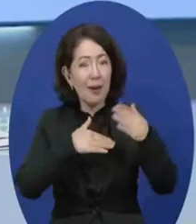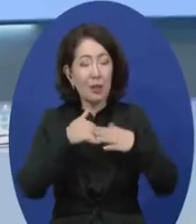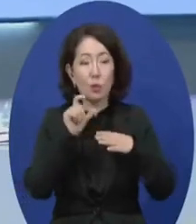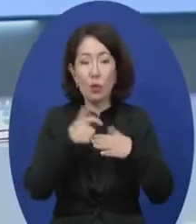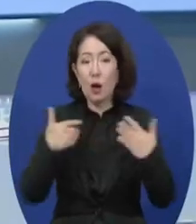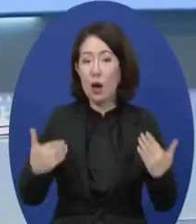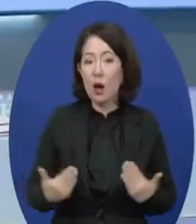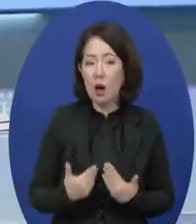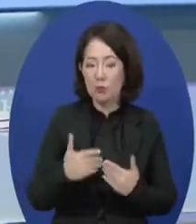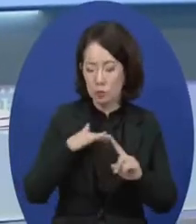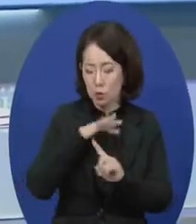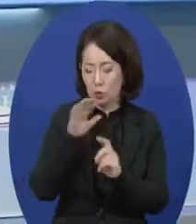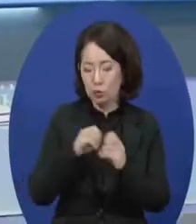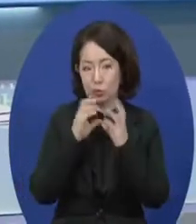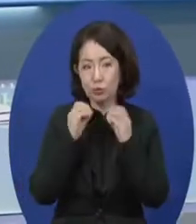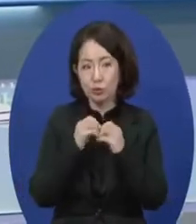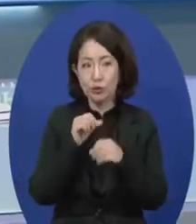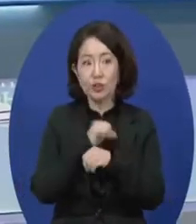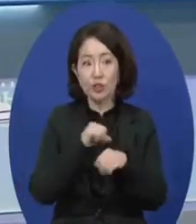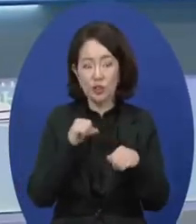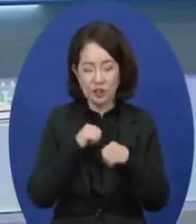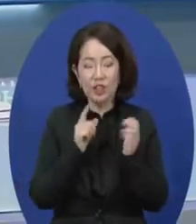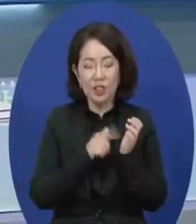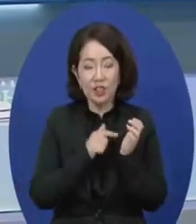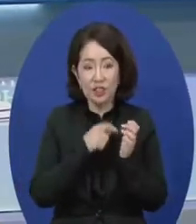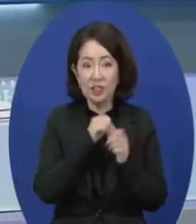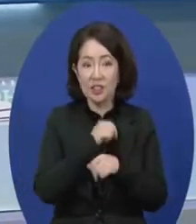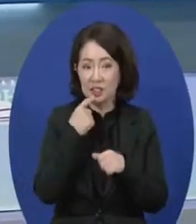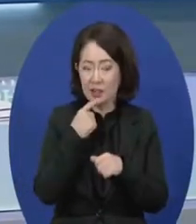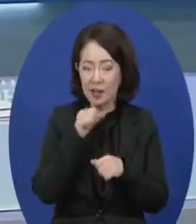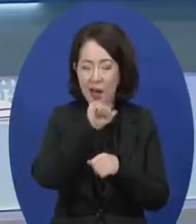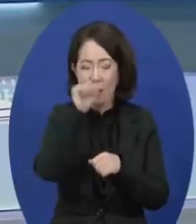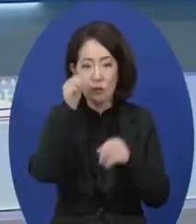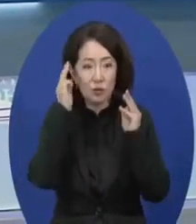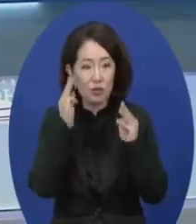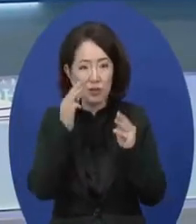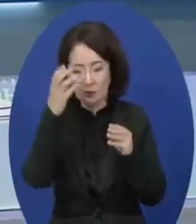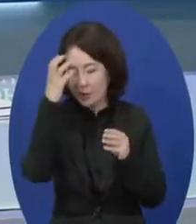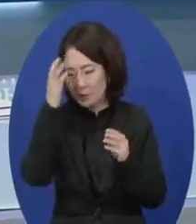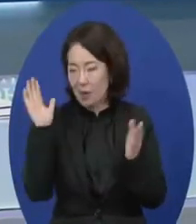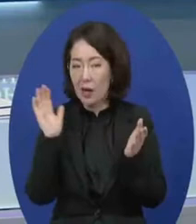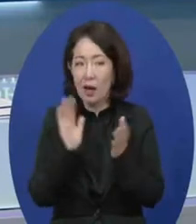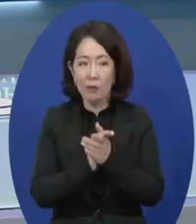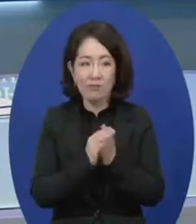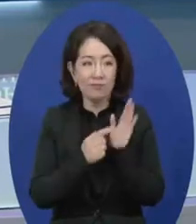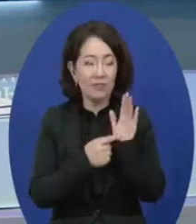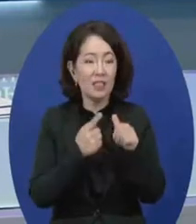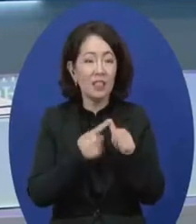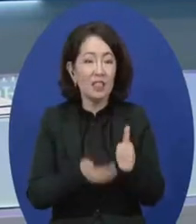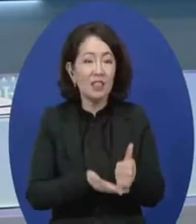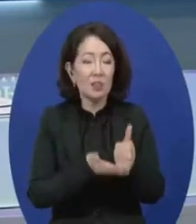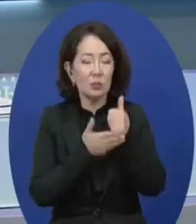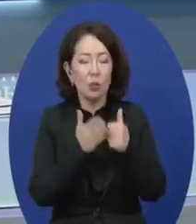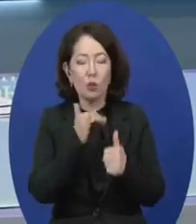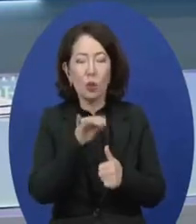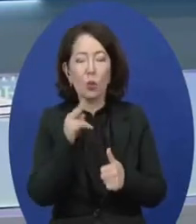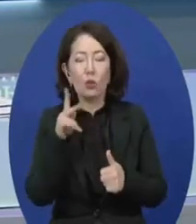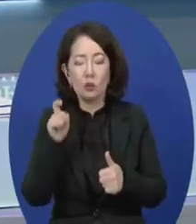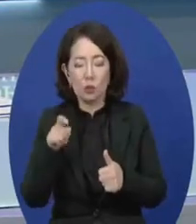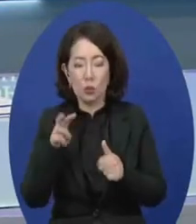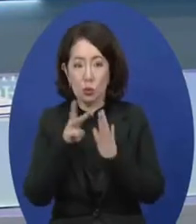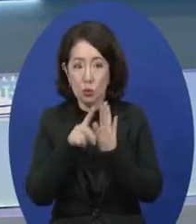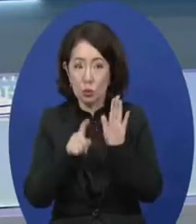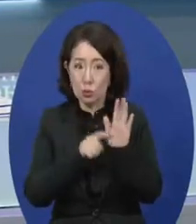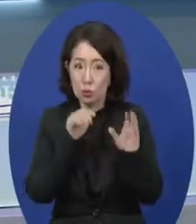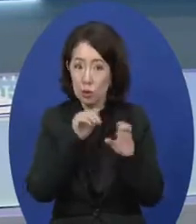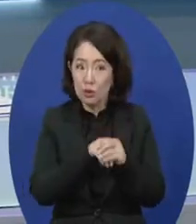хүн амьдрах тав тухтай орчин нөхцөлийг бүрдүүлэх хэрэгтэйг иргэдэн хэлж байна. Асуудлын шийдлийг засгийн газартай хамтрах замаар нэр дэвшигч У.Хүрэлсүх хүрэлсэх мөрийн хөтөлбөрт